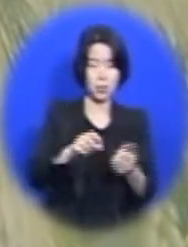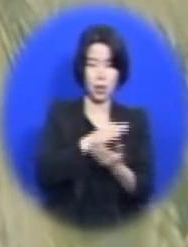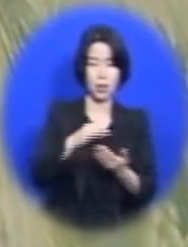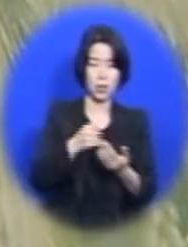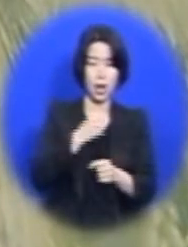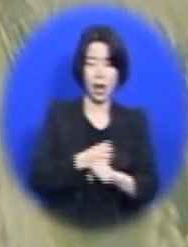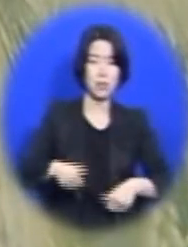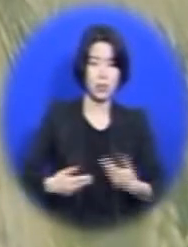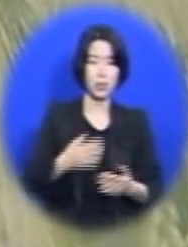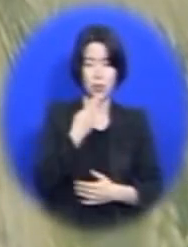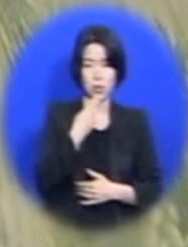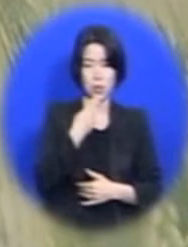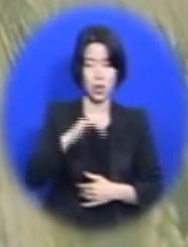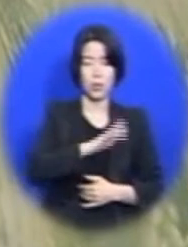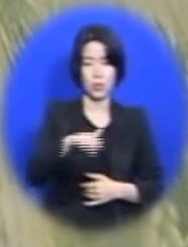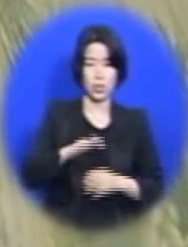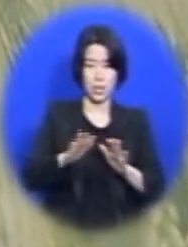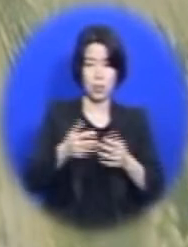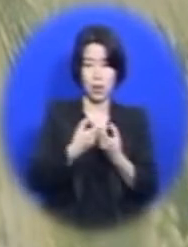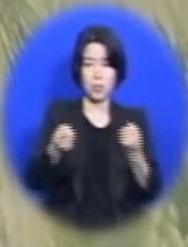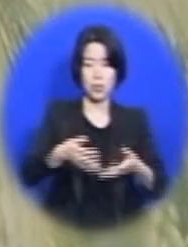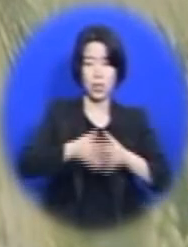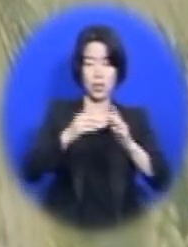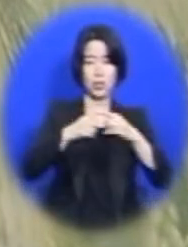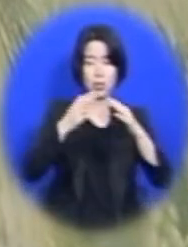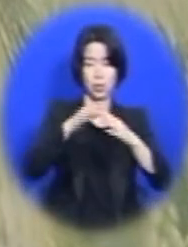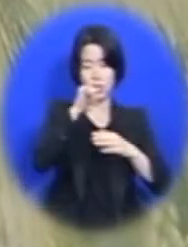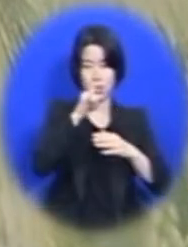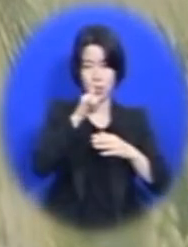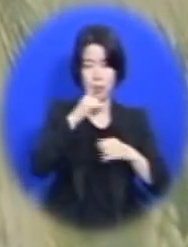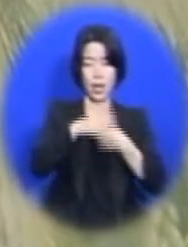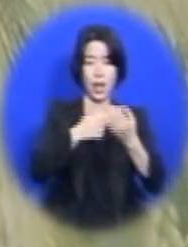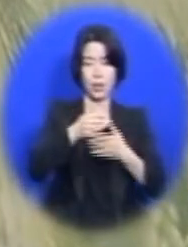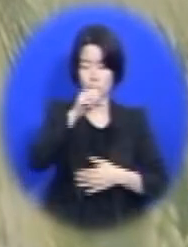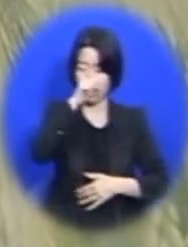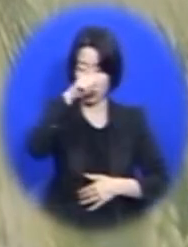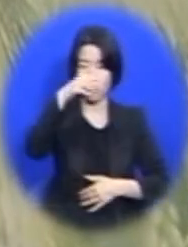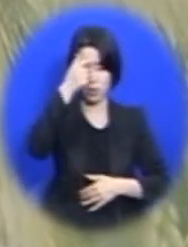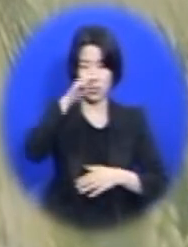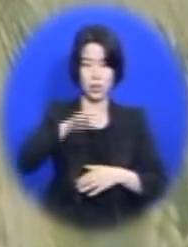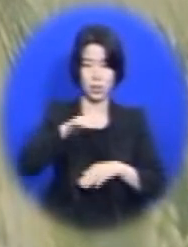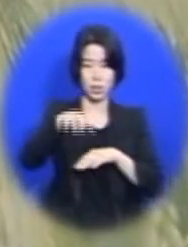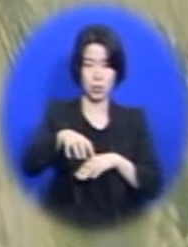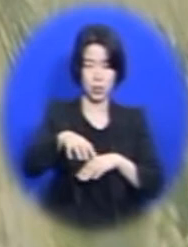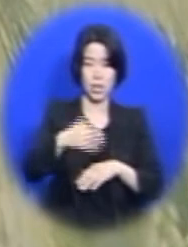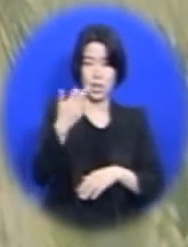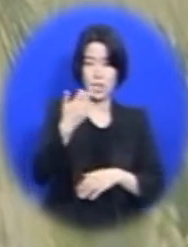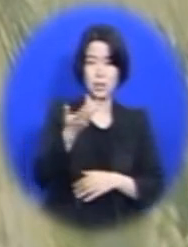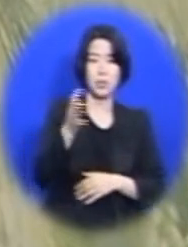이번에 우리가 분리개척 교회를 하려고 합니다. 하나님이 아주 좋은 예배 처소를 주셔서 17억